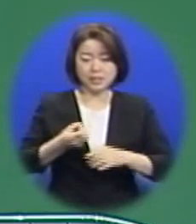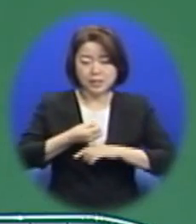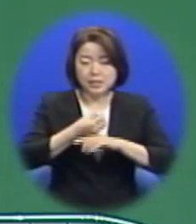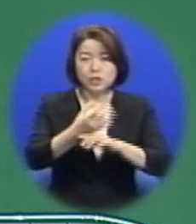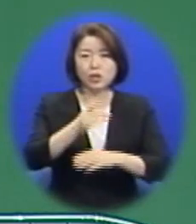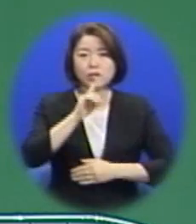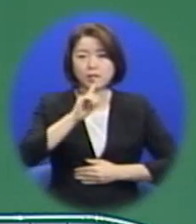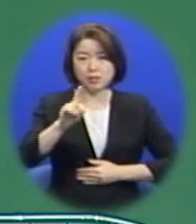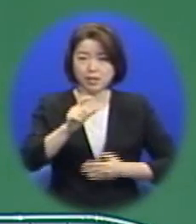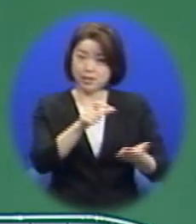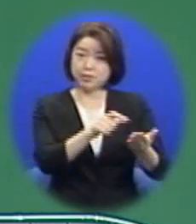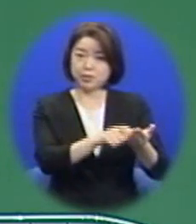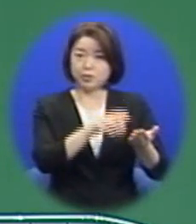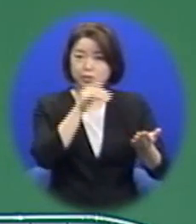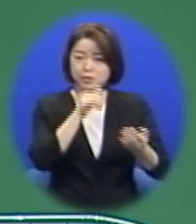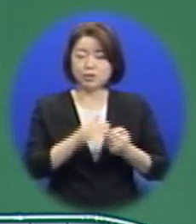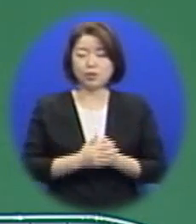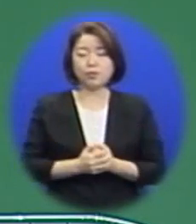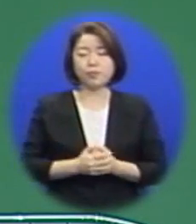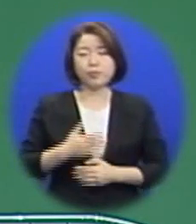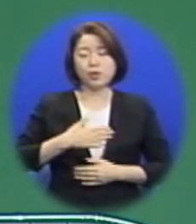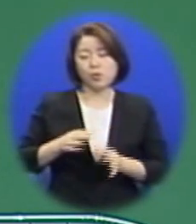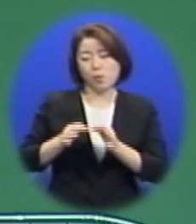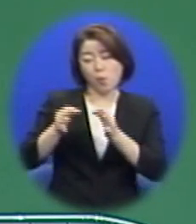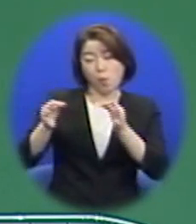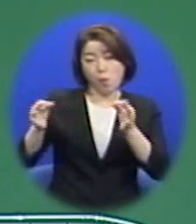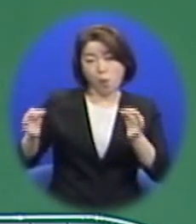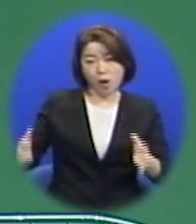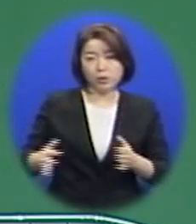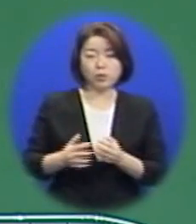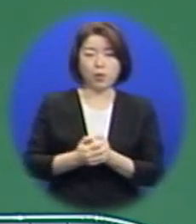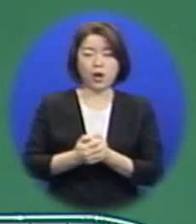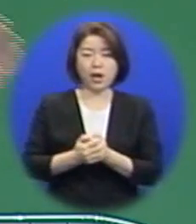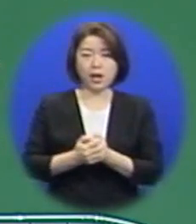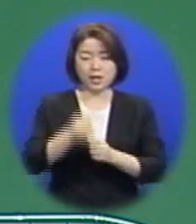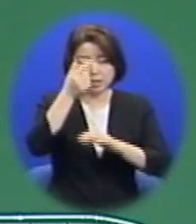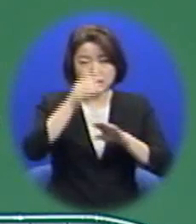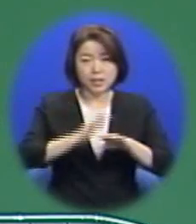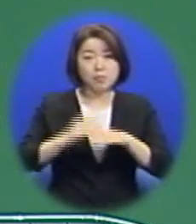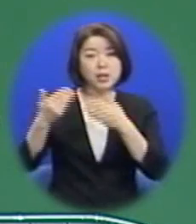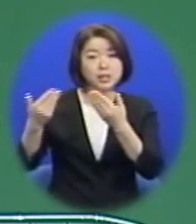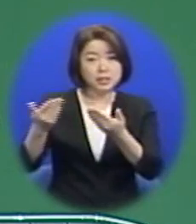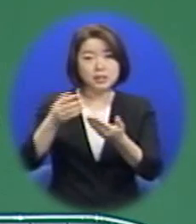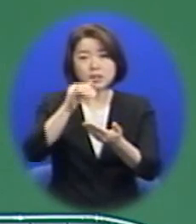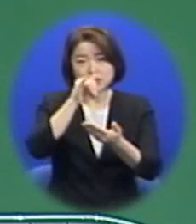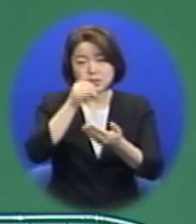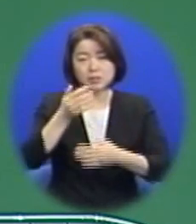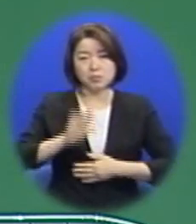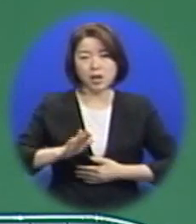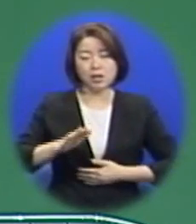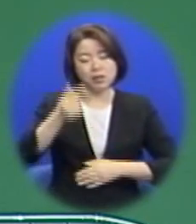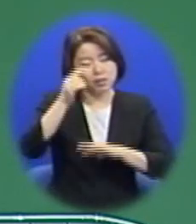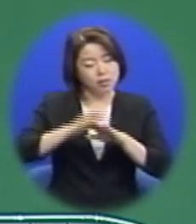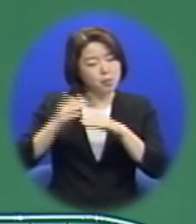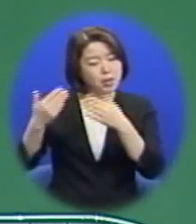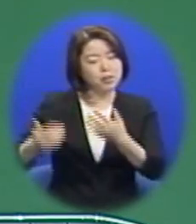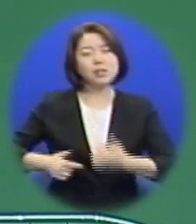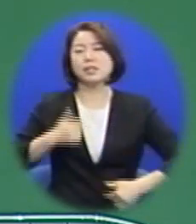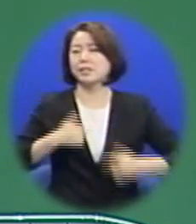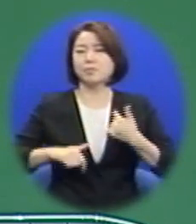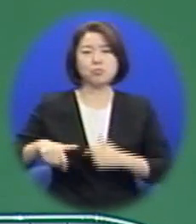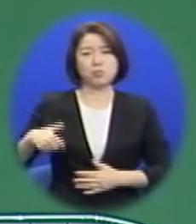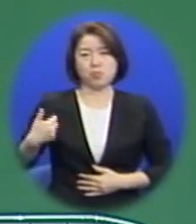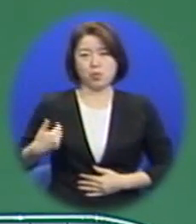있습니다. 저는 오랫동안 예배를 드렸지만 예배 기쁜 것을 몰랐습니다. 저는